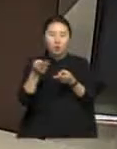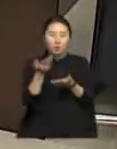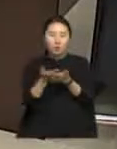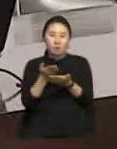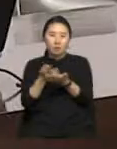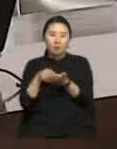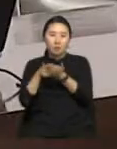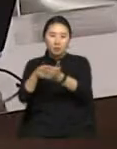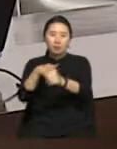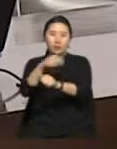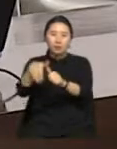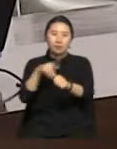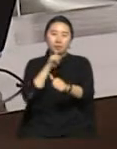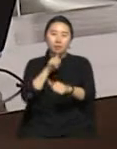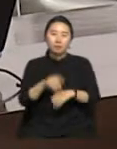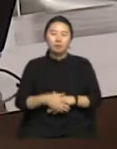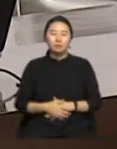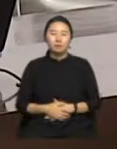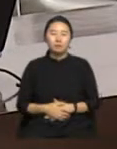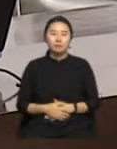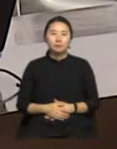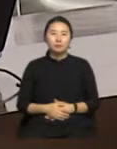요청해 놓은 상태 라고 말했습니다